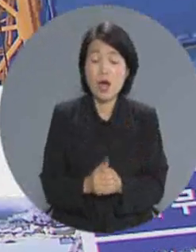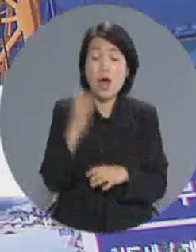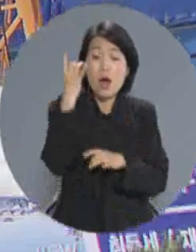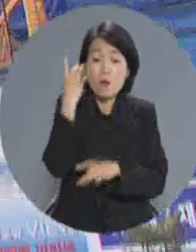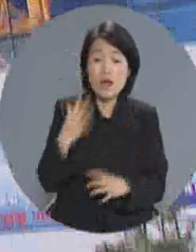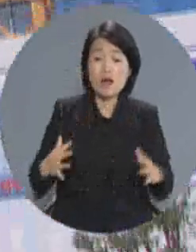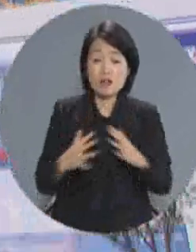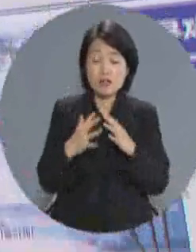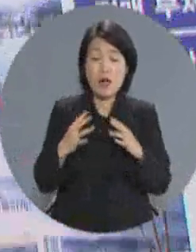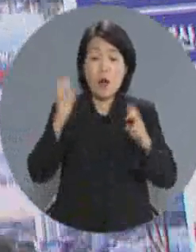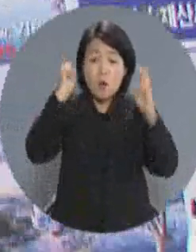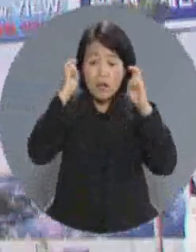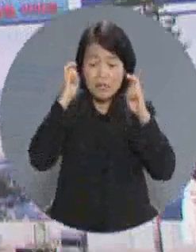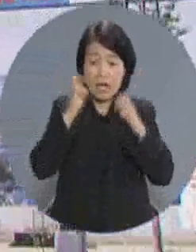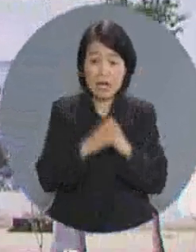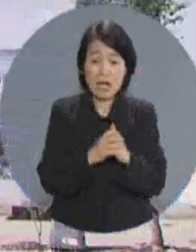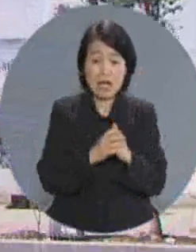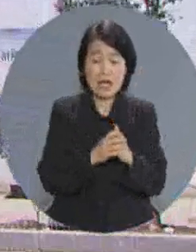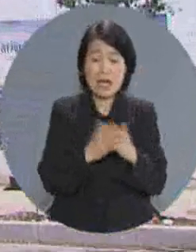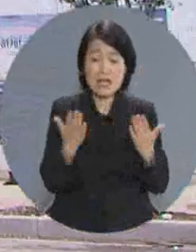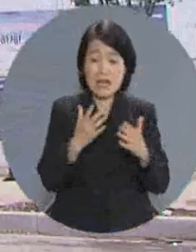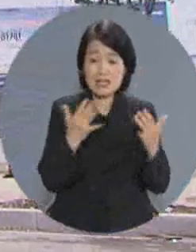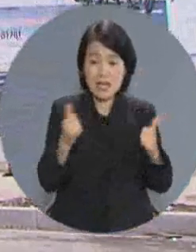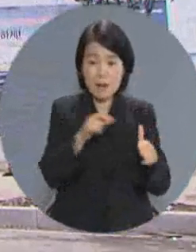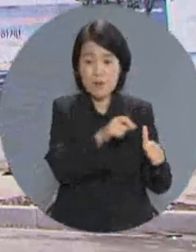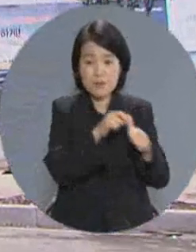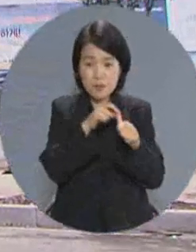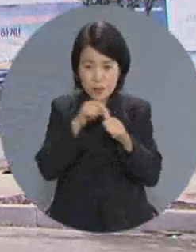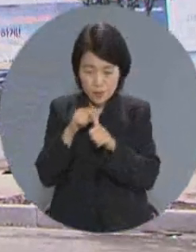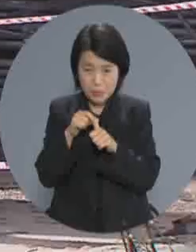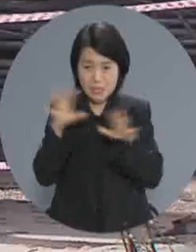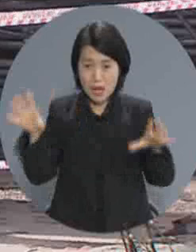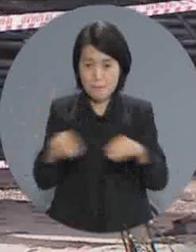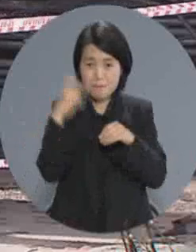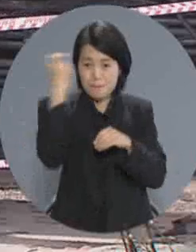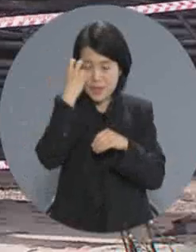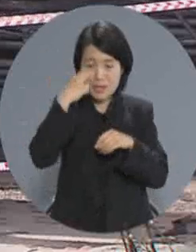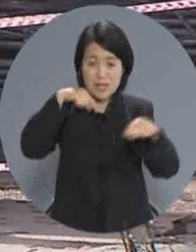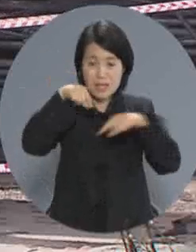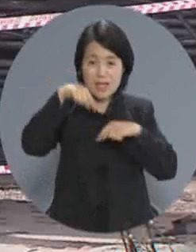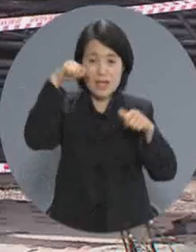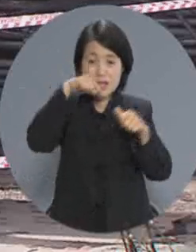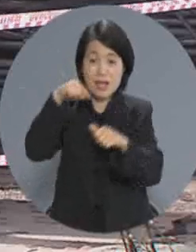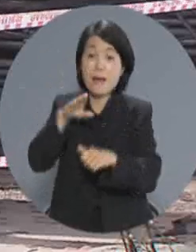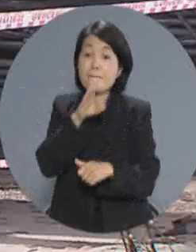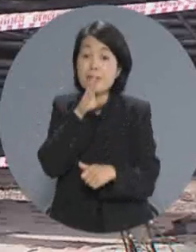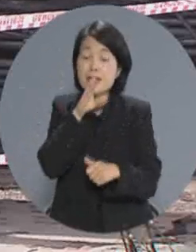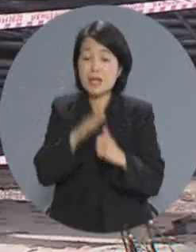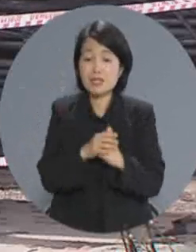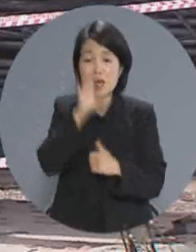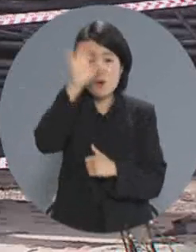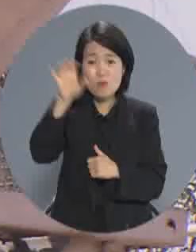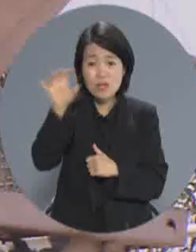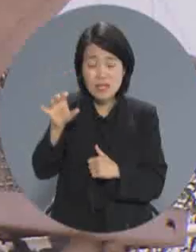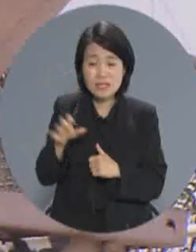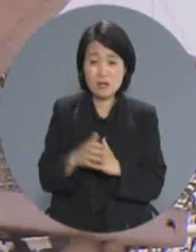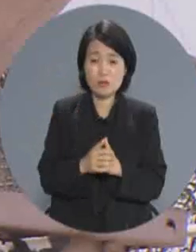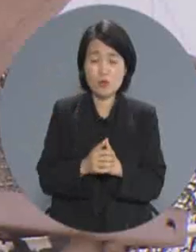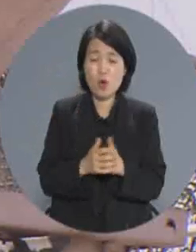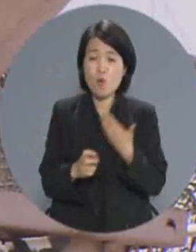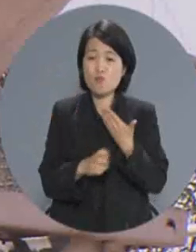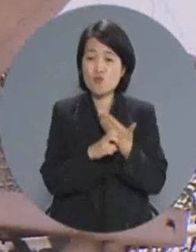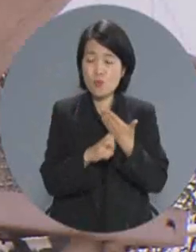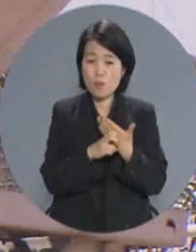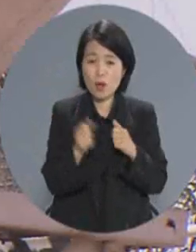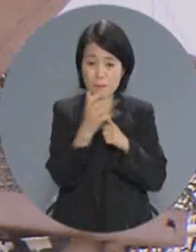원래는 건설시공사가 펌프카 노동자와 작업 인부까지 고용해 작업을 주관해야 하지만 관행적으로는 고용된 펌프카